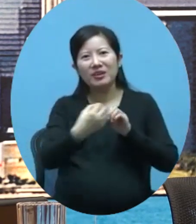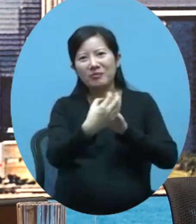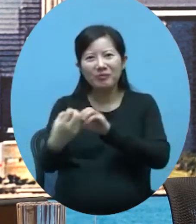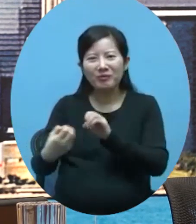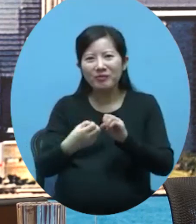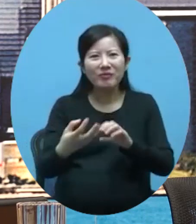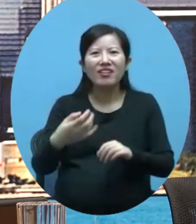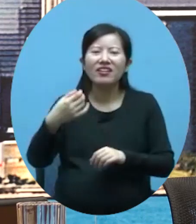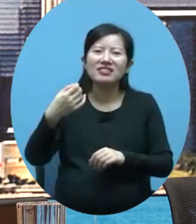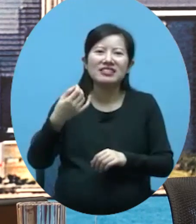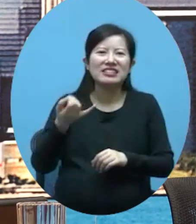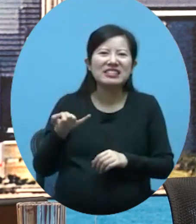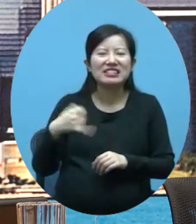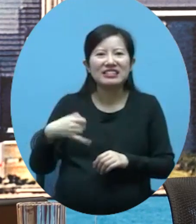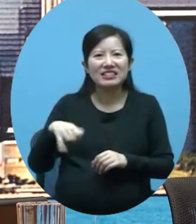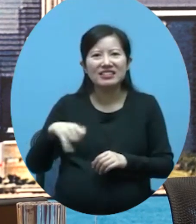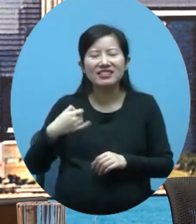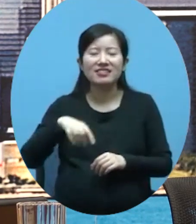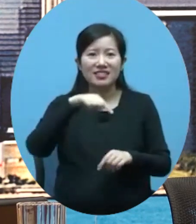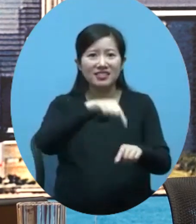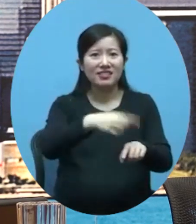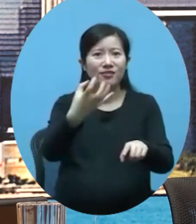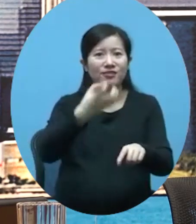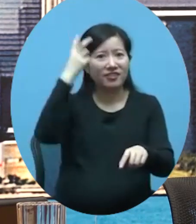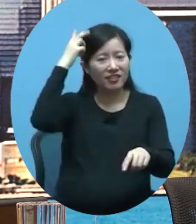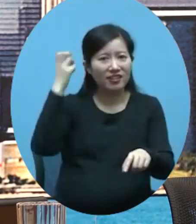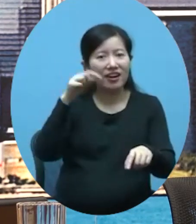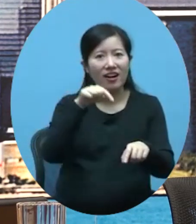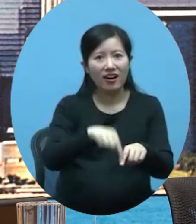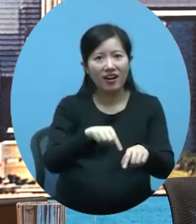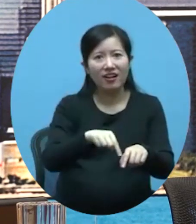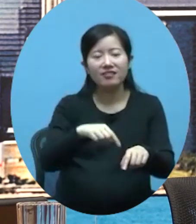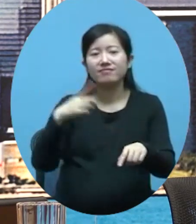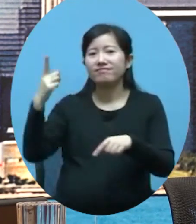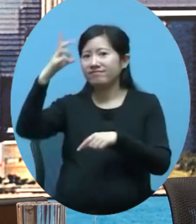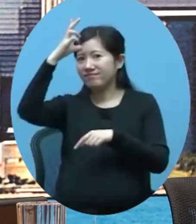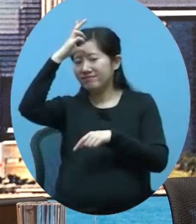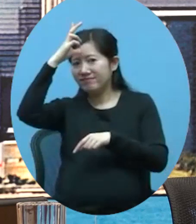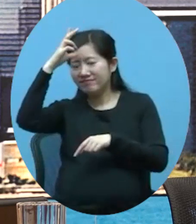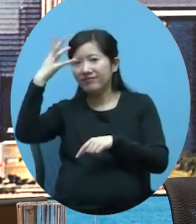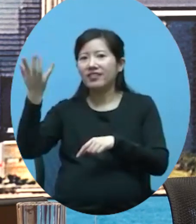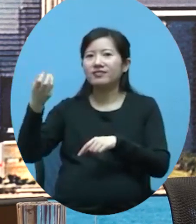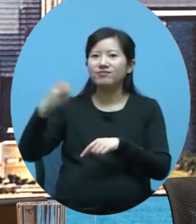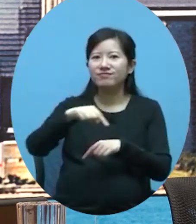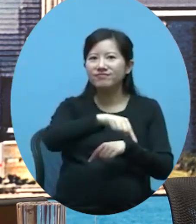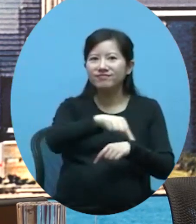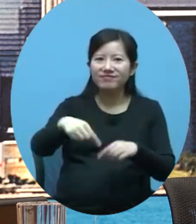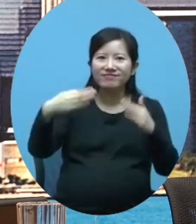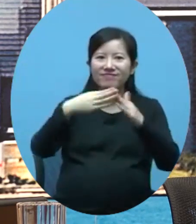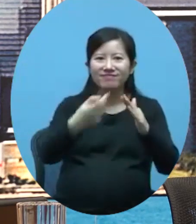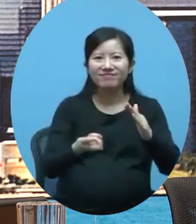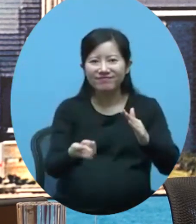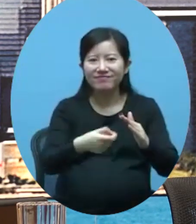很遲但是就著進陽村呢其實政府已經和周邊的居民的代表